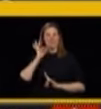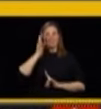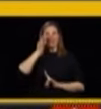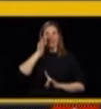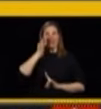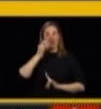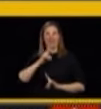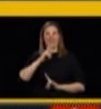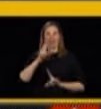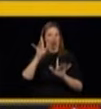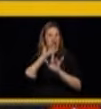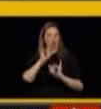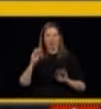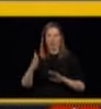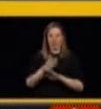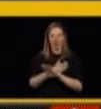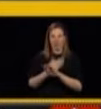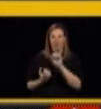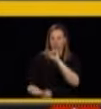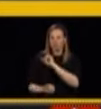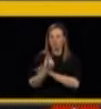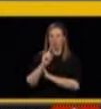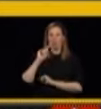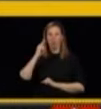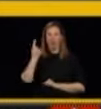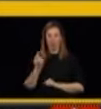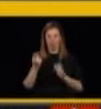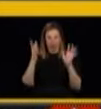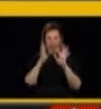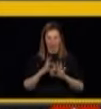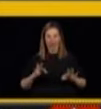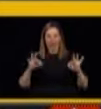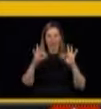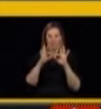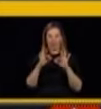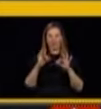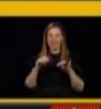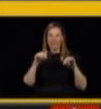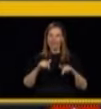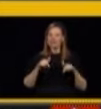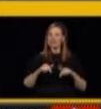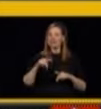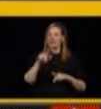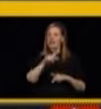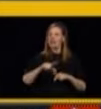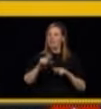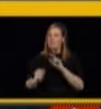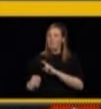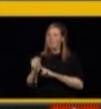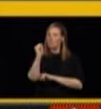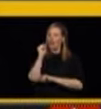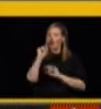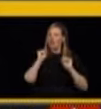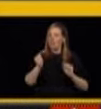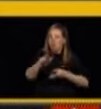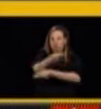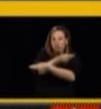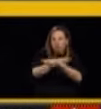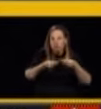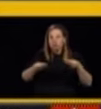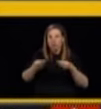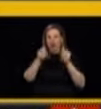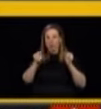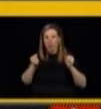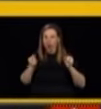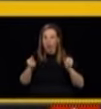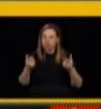ce qu'on fait traditionnellement. Et je compte là-dessus. Moi, je pense qu'on a un esprit au Québec très interdisciplinaire. Et la personne